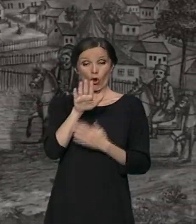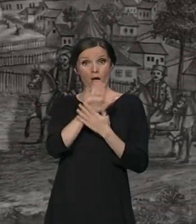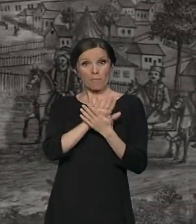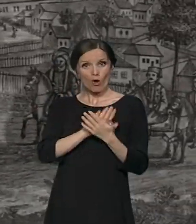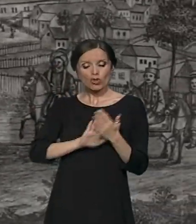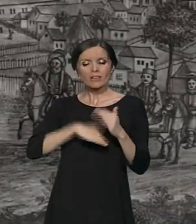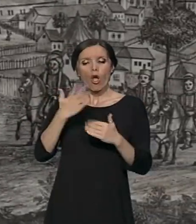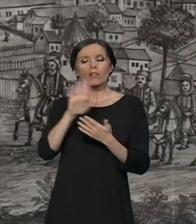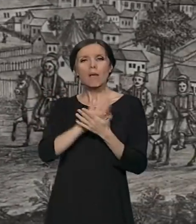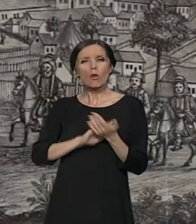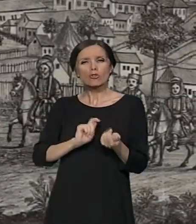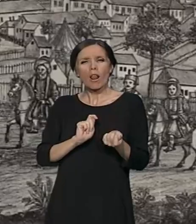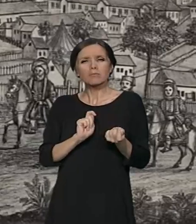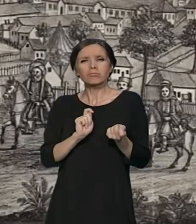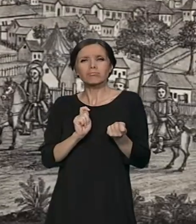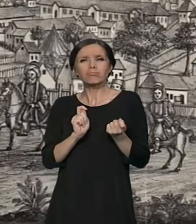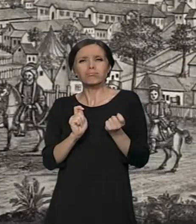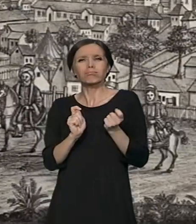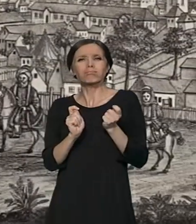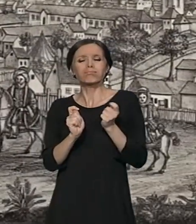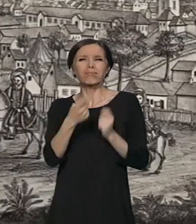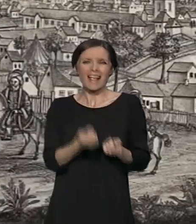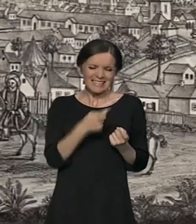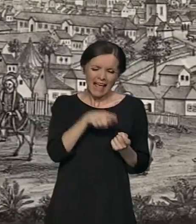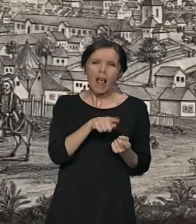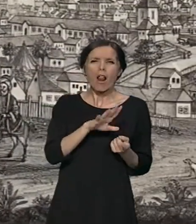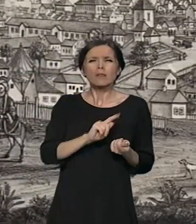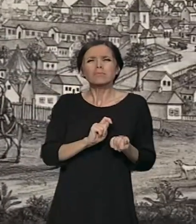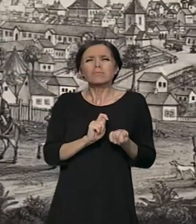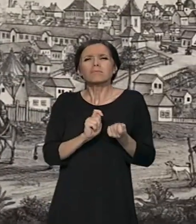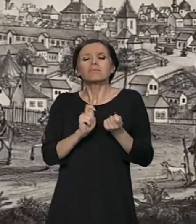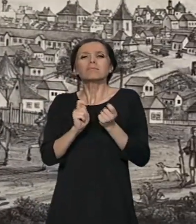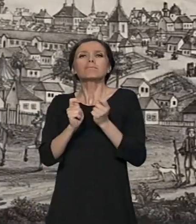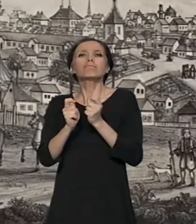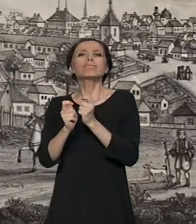krenula na put od feudalnog u građansko društvo.